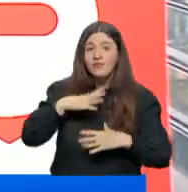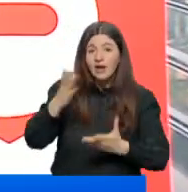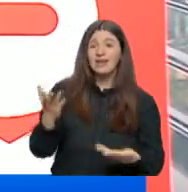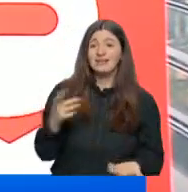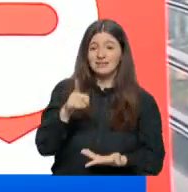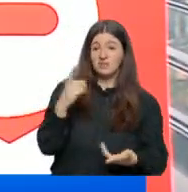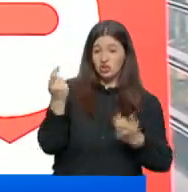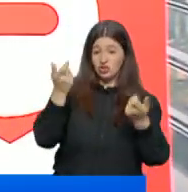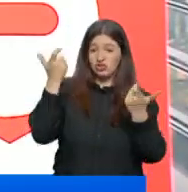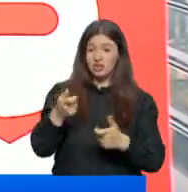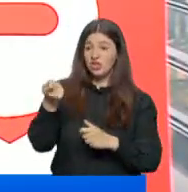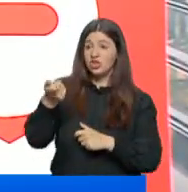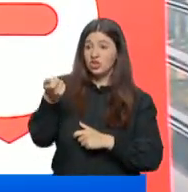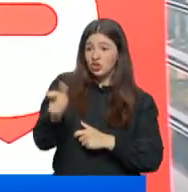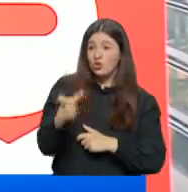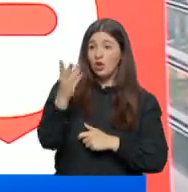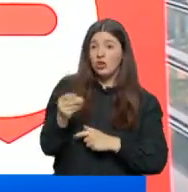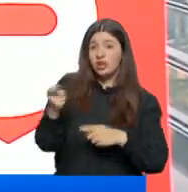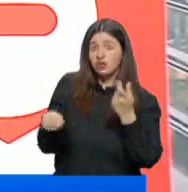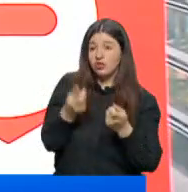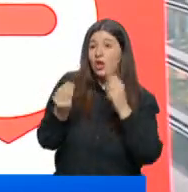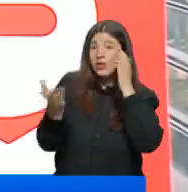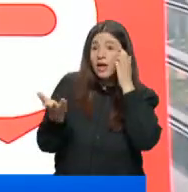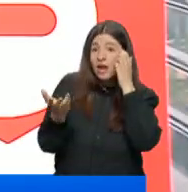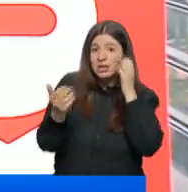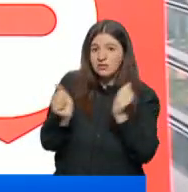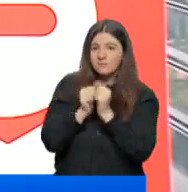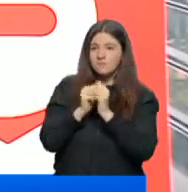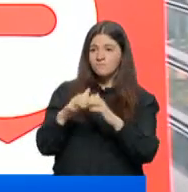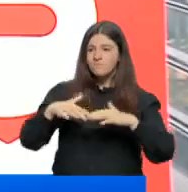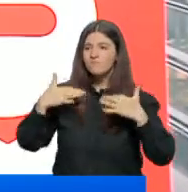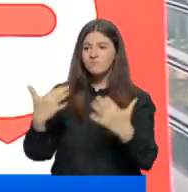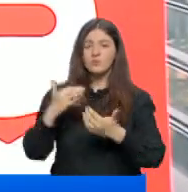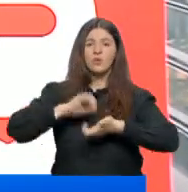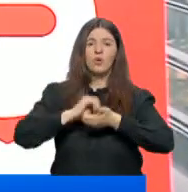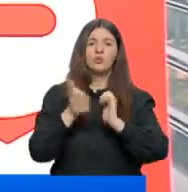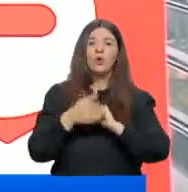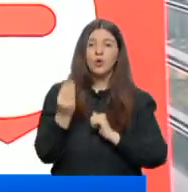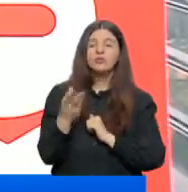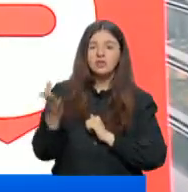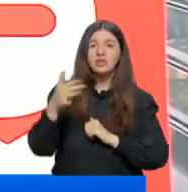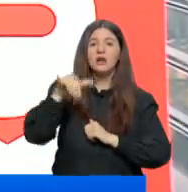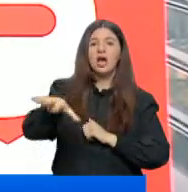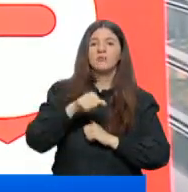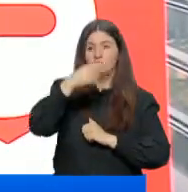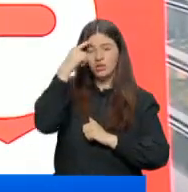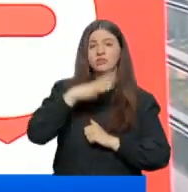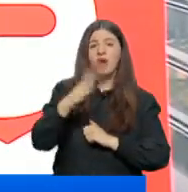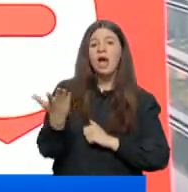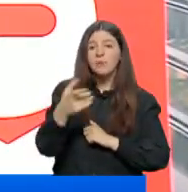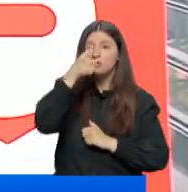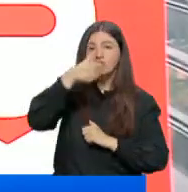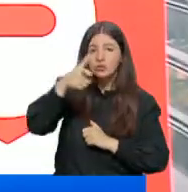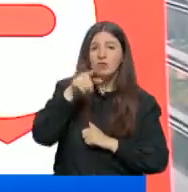siz eğer bir iş yerinde işçiler olarak, orada verileni çalışanlar olarak yan yana gelirseniz, örgütlü olursanız haklarınızı alma şansınız vardır. Ama